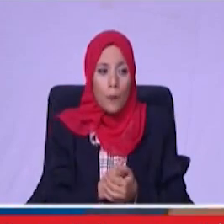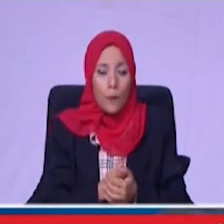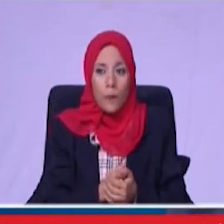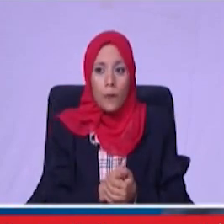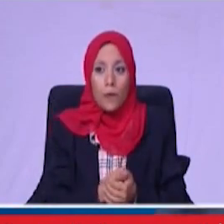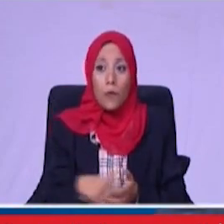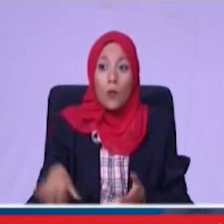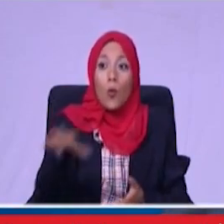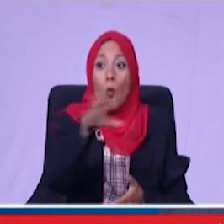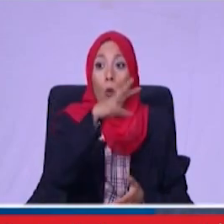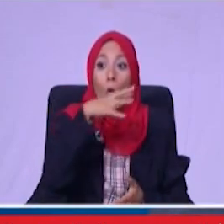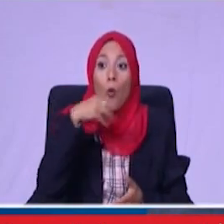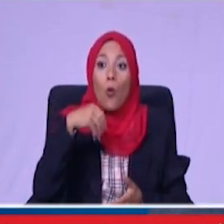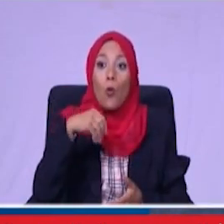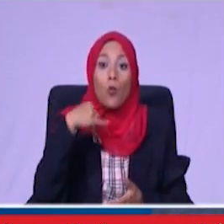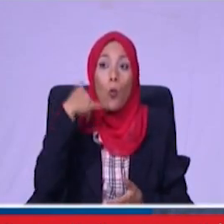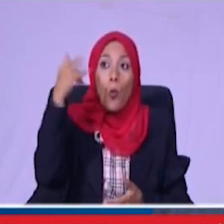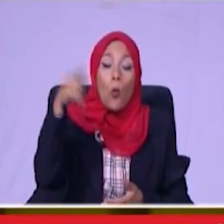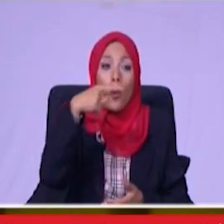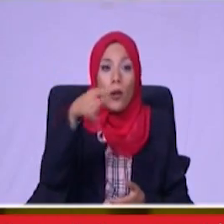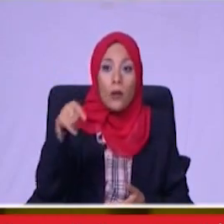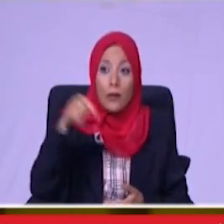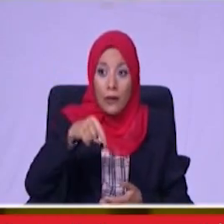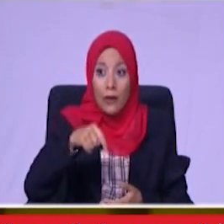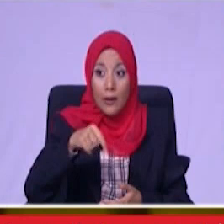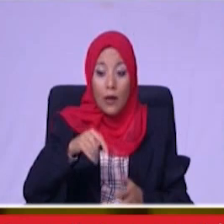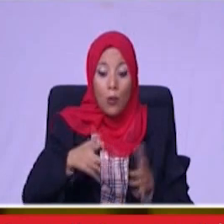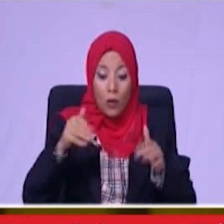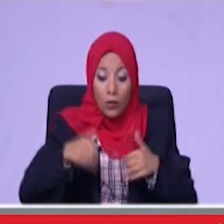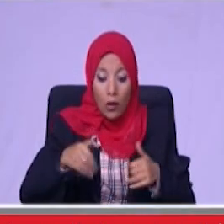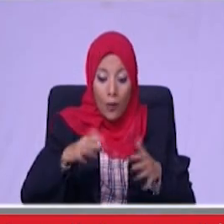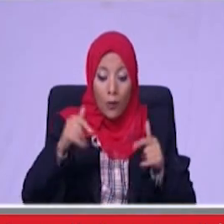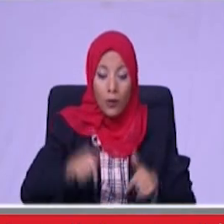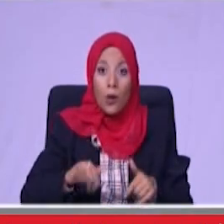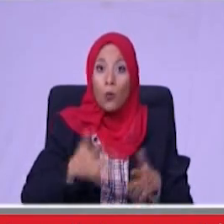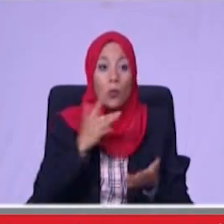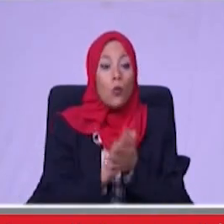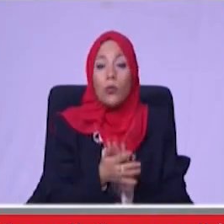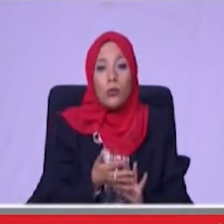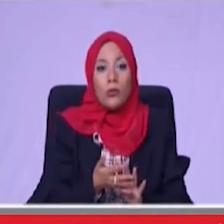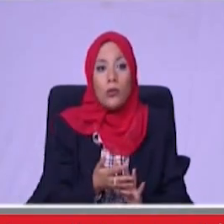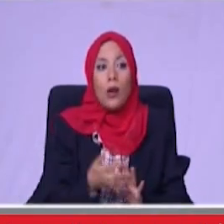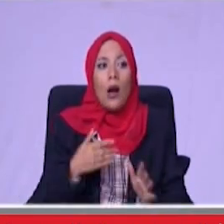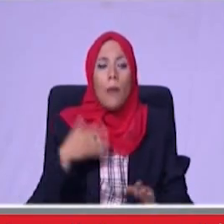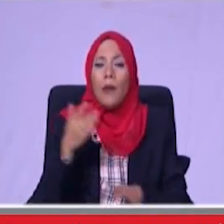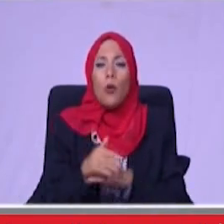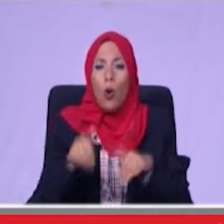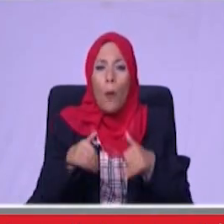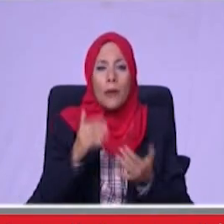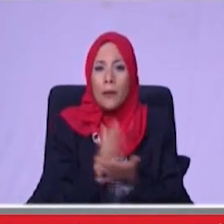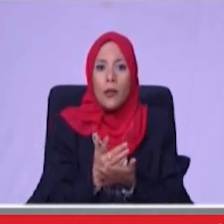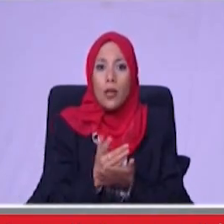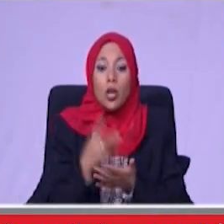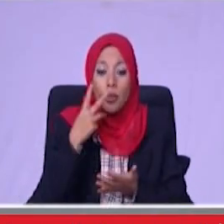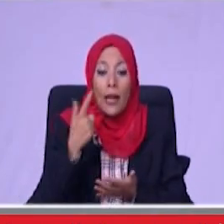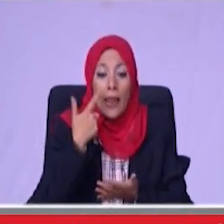ده وصل لهم دلوقتي كلهم سواء انت عند القبر او انت هنا مضبوط يا فندم امال انا بروح القبر ليه للعظه